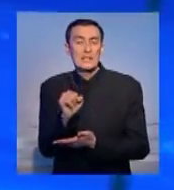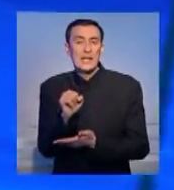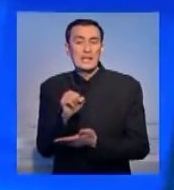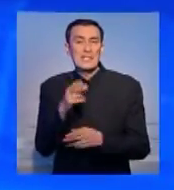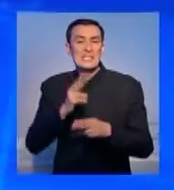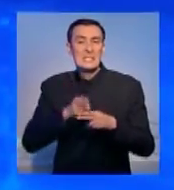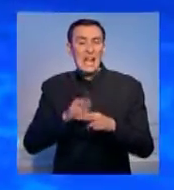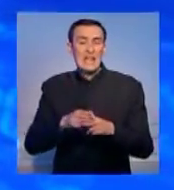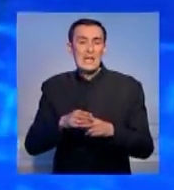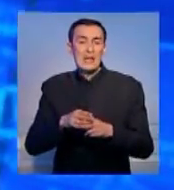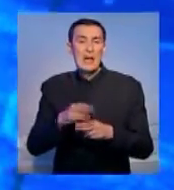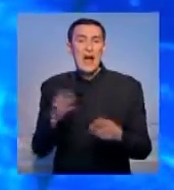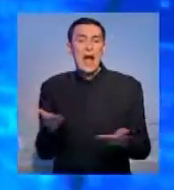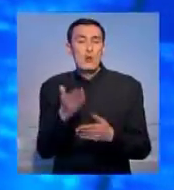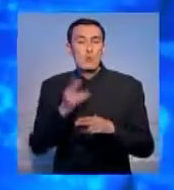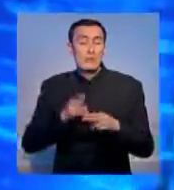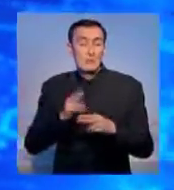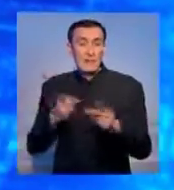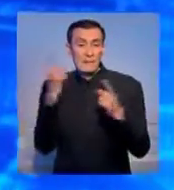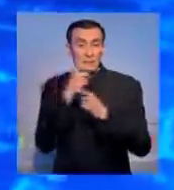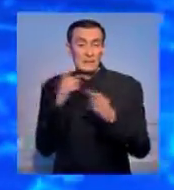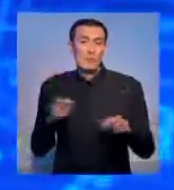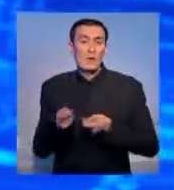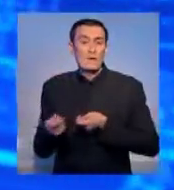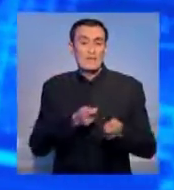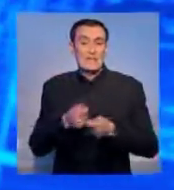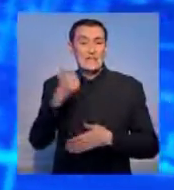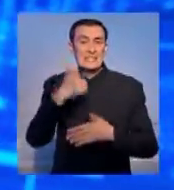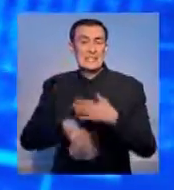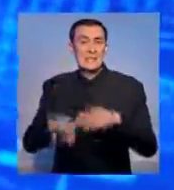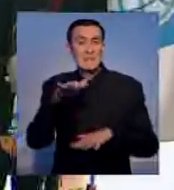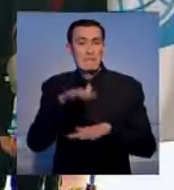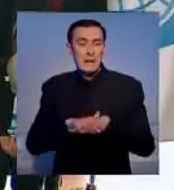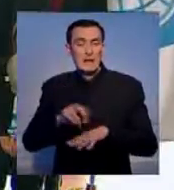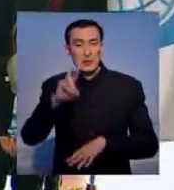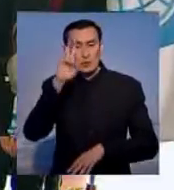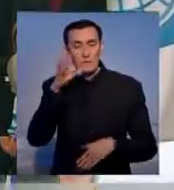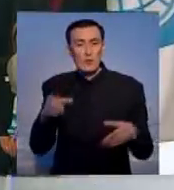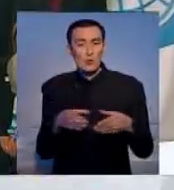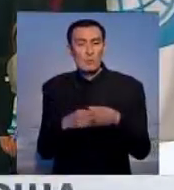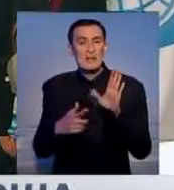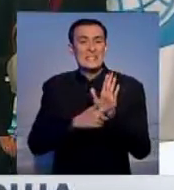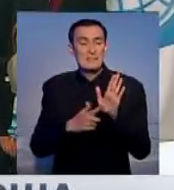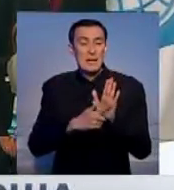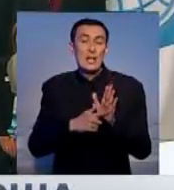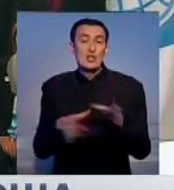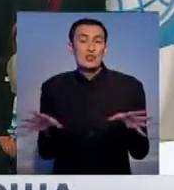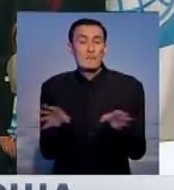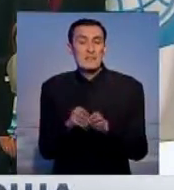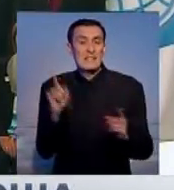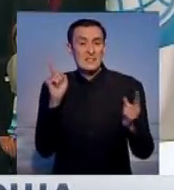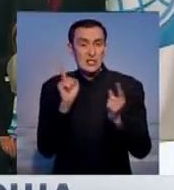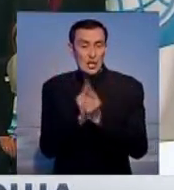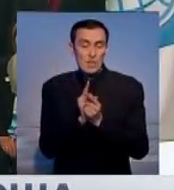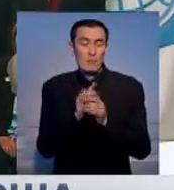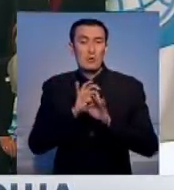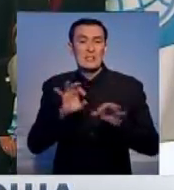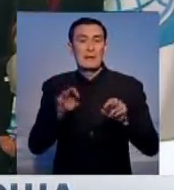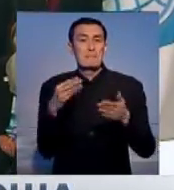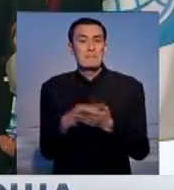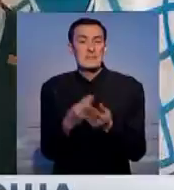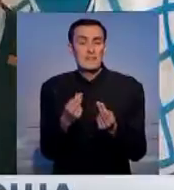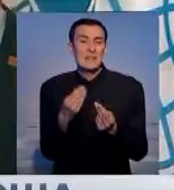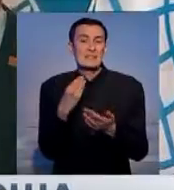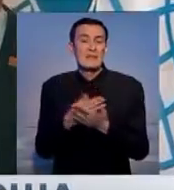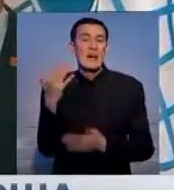алюминия. Об этом сообщили главы финансовых ведомств и руководители центробанков и стран группы 7 во время совместной встречи. По словам министра